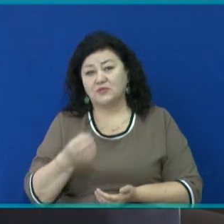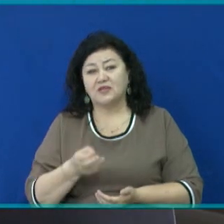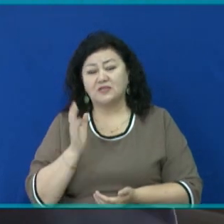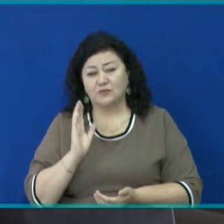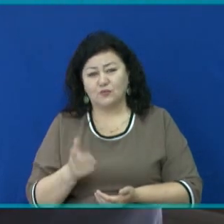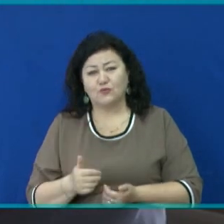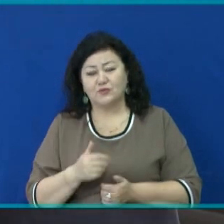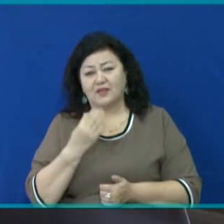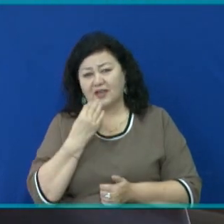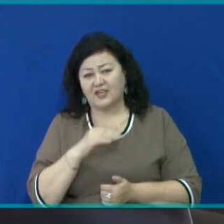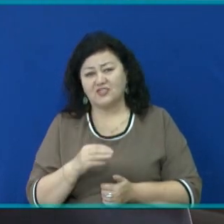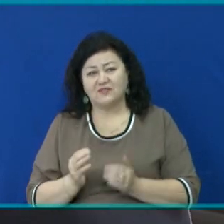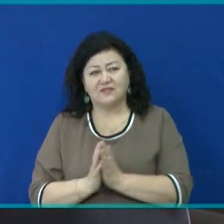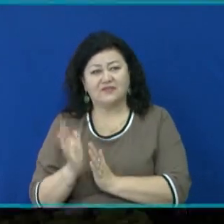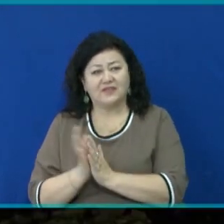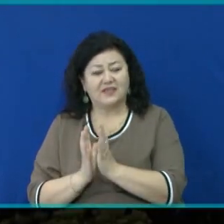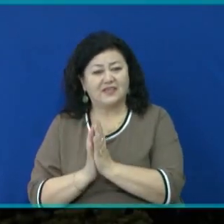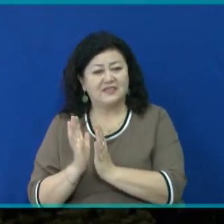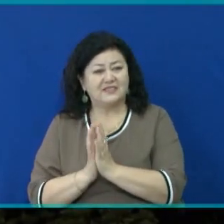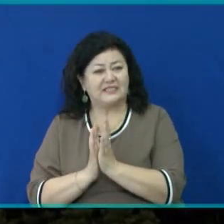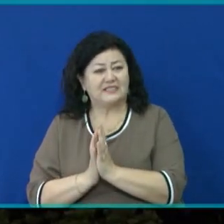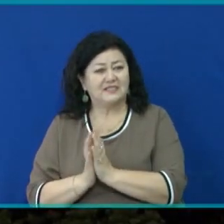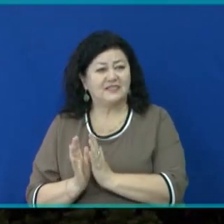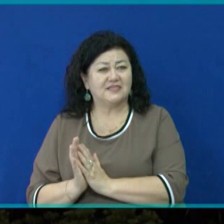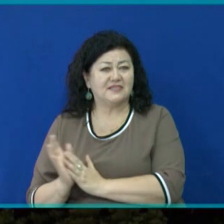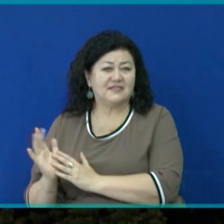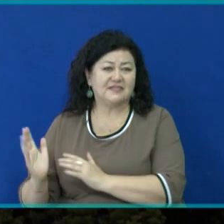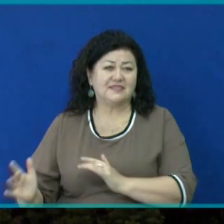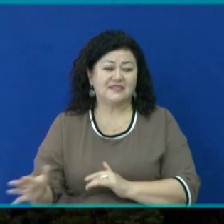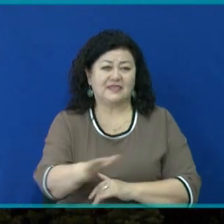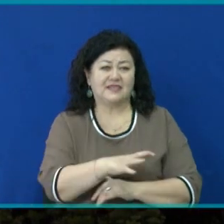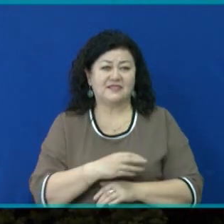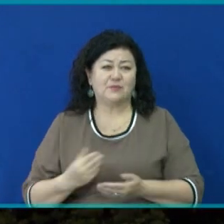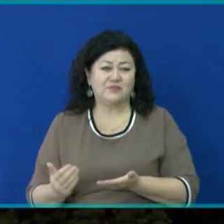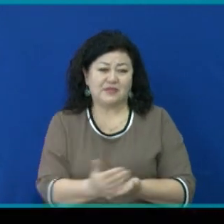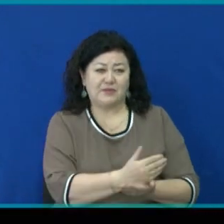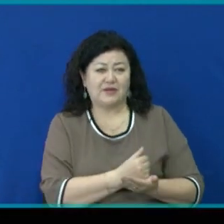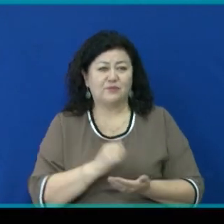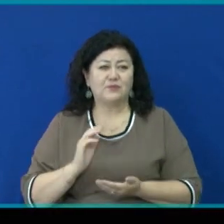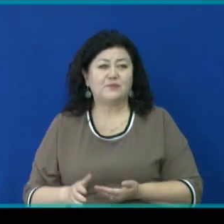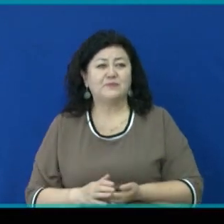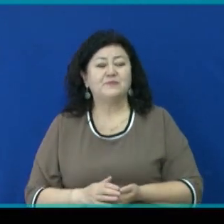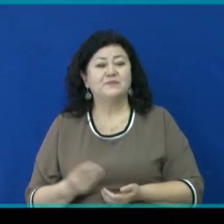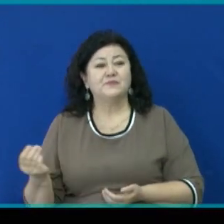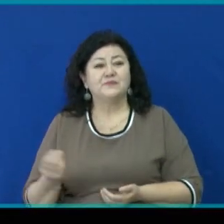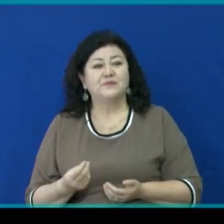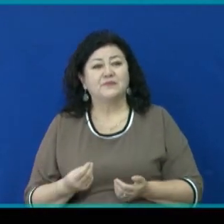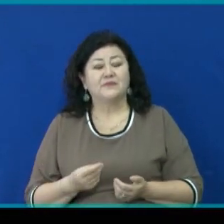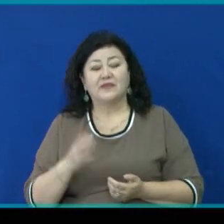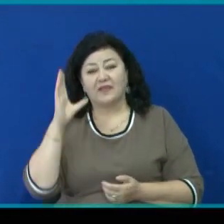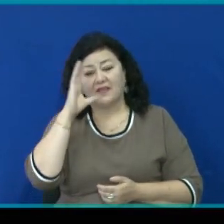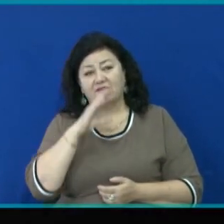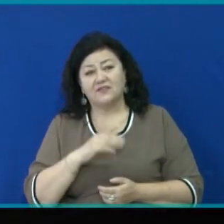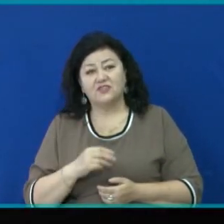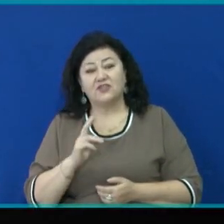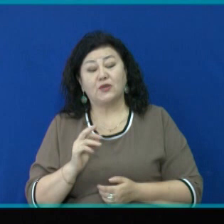айтасыздар. Біз енді осыны арға жалғастыратын боламыз. Аудан орталығында бір байқағанымыз, жарықтандыру мәселесі де шетте қалмаған. Түнгі көкпекті де серуендеп